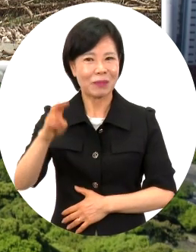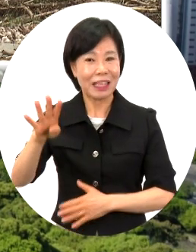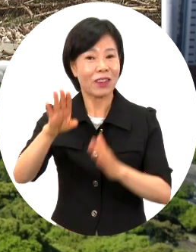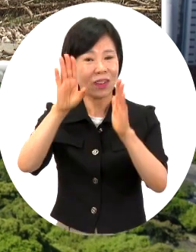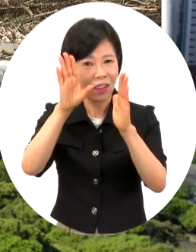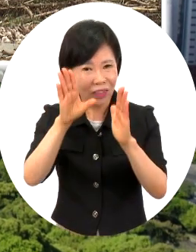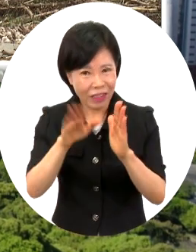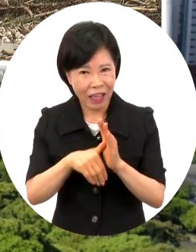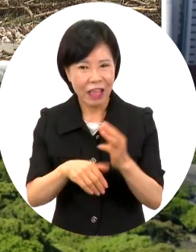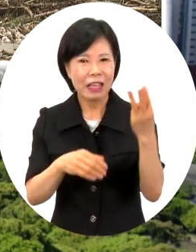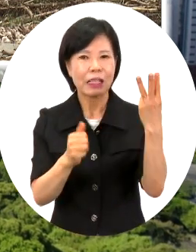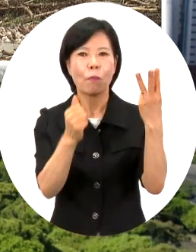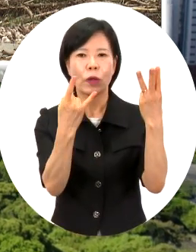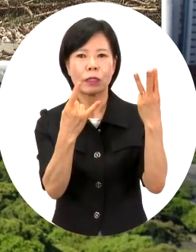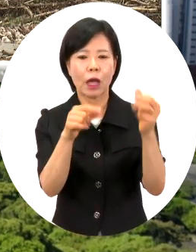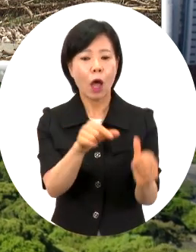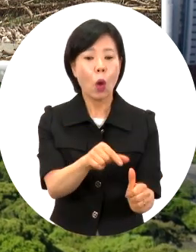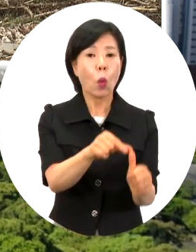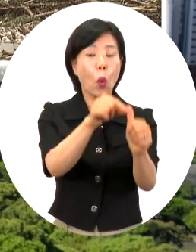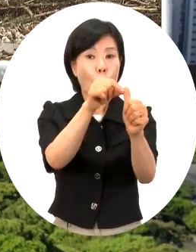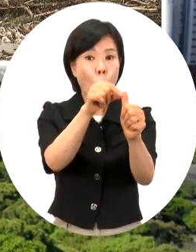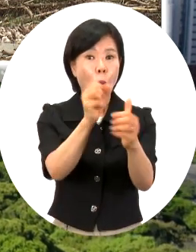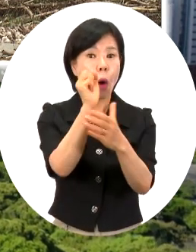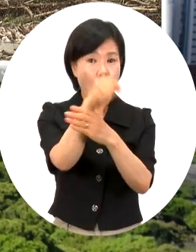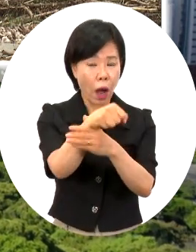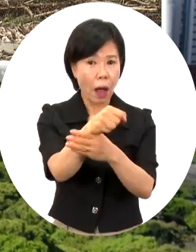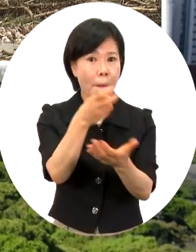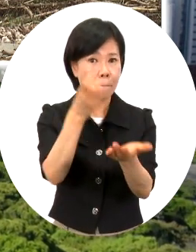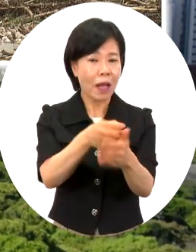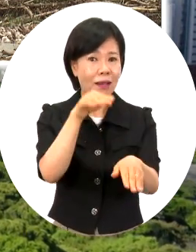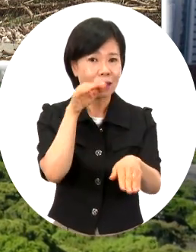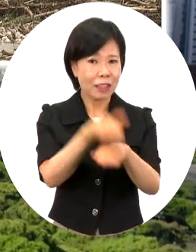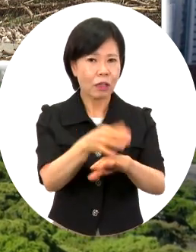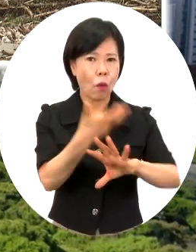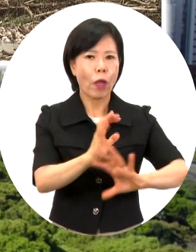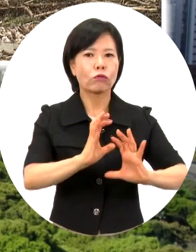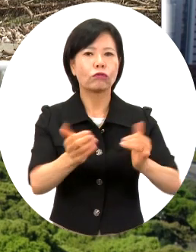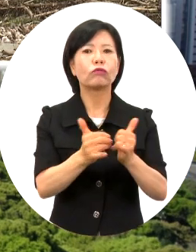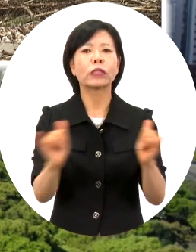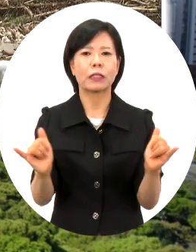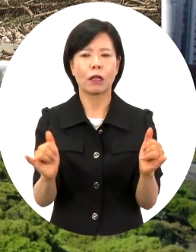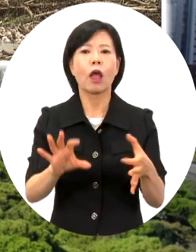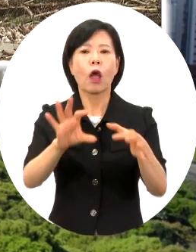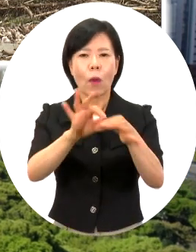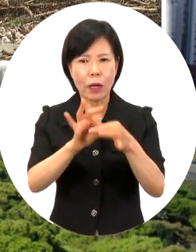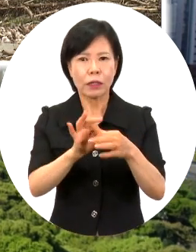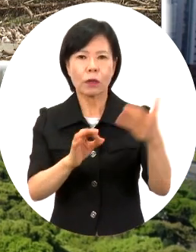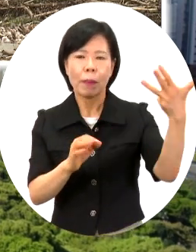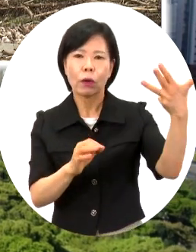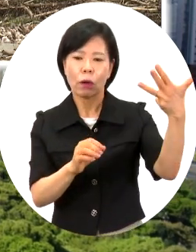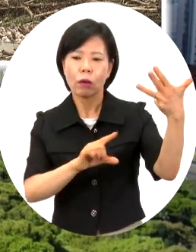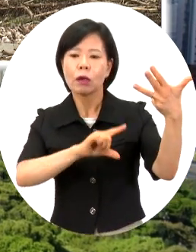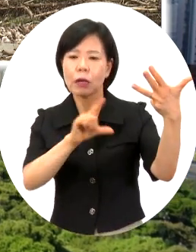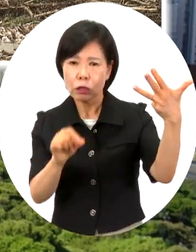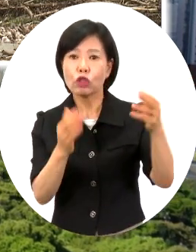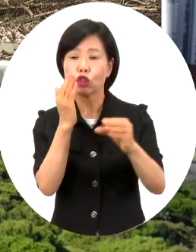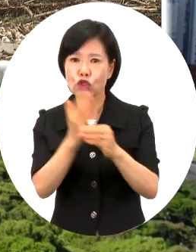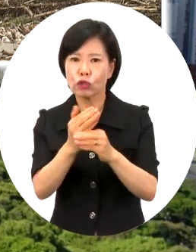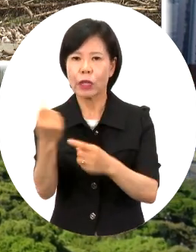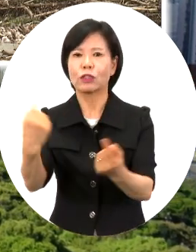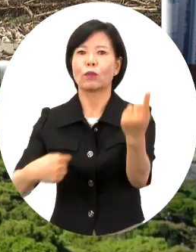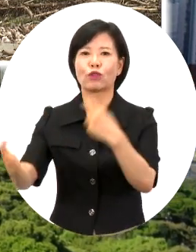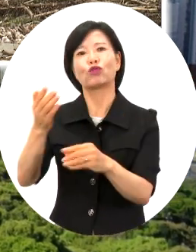제주특별자치도는 2024년도 3회차 고용허가제 대상 외국인 근로자에 대한 고용허가 신청서를 오는 8월부터